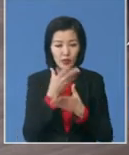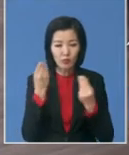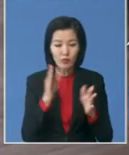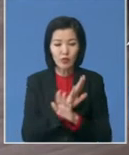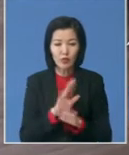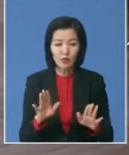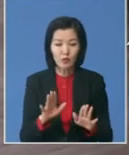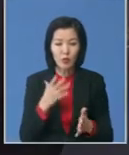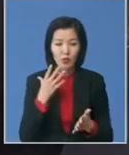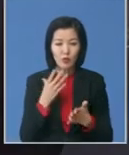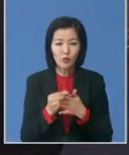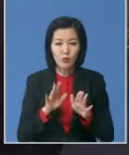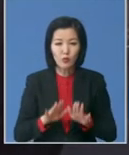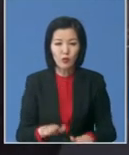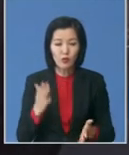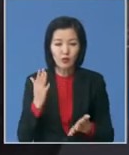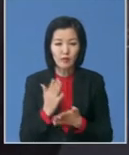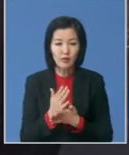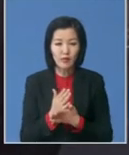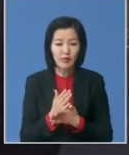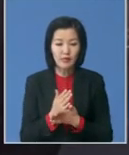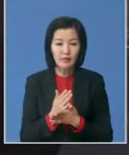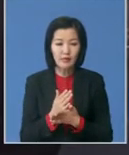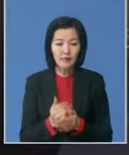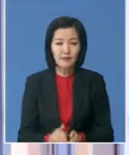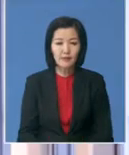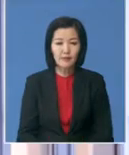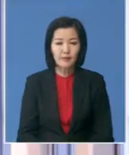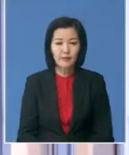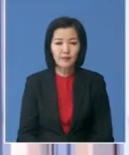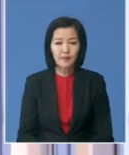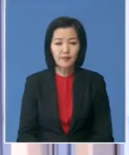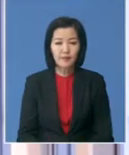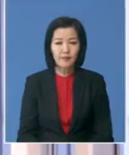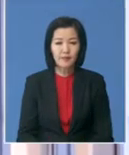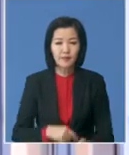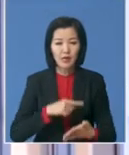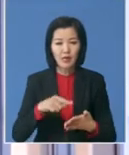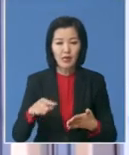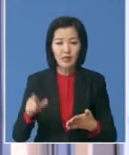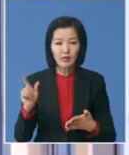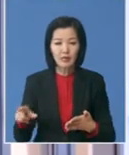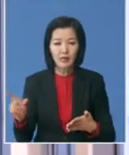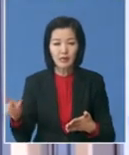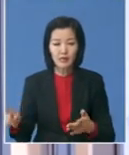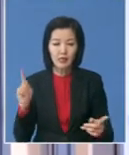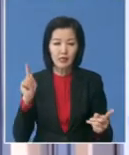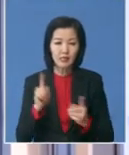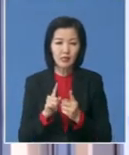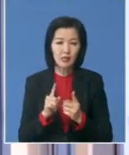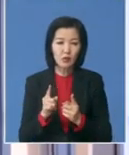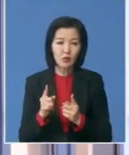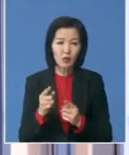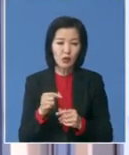өзінше соқпақ салды. Поэзияның еңлік күлі атанды. Ақындармен кездесу өткеннен кейін бұл жан дүниені